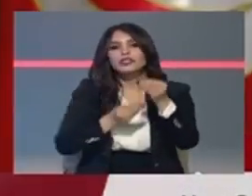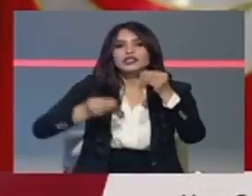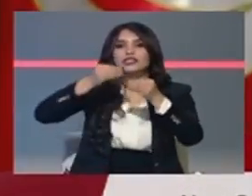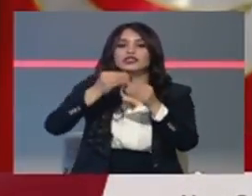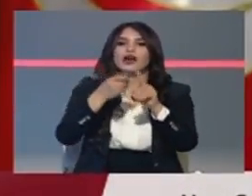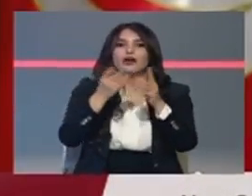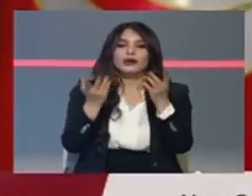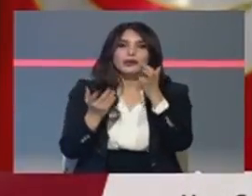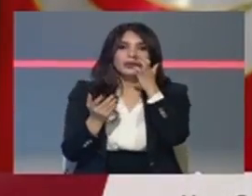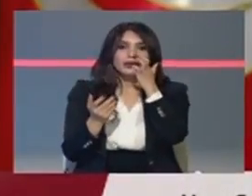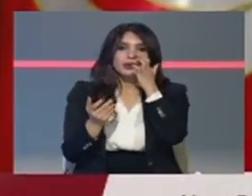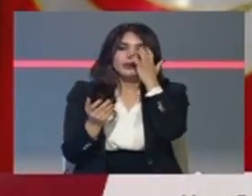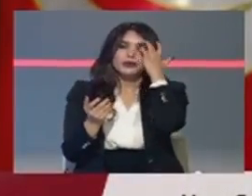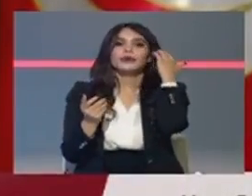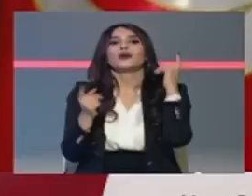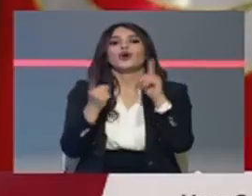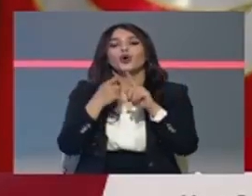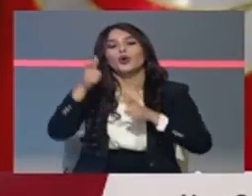للشوماج تكنيك مهن